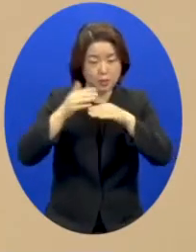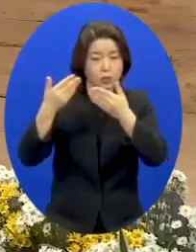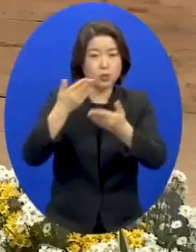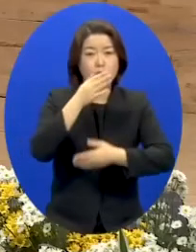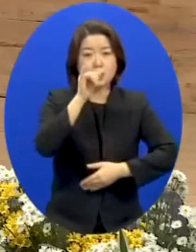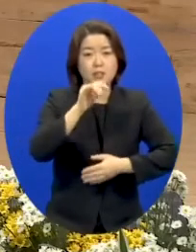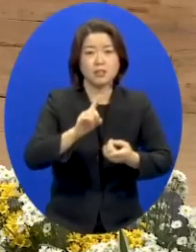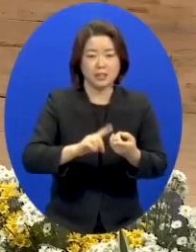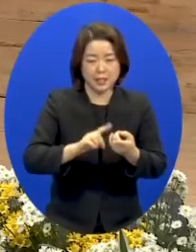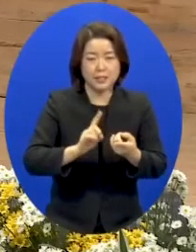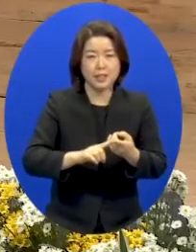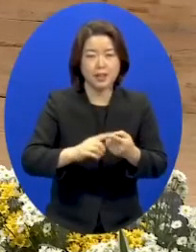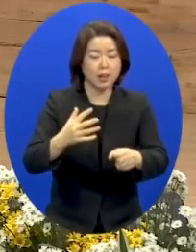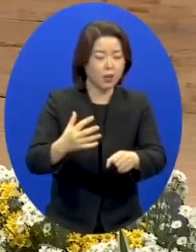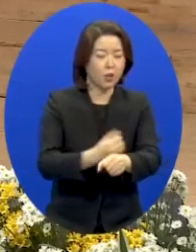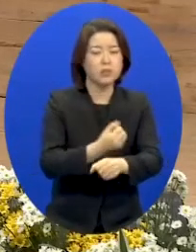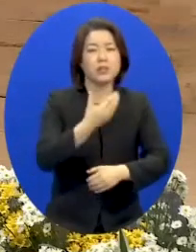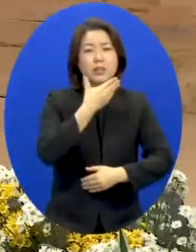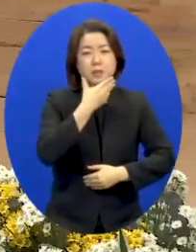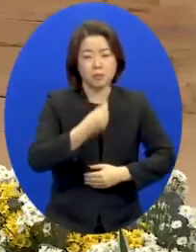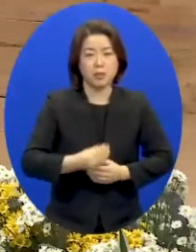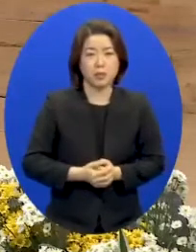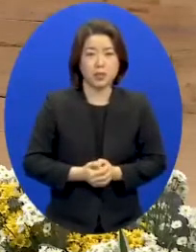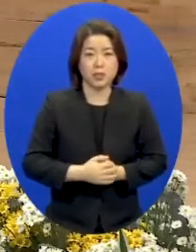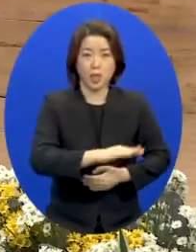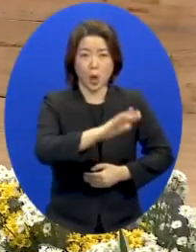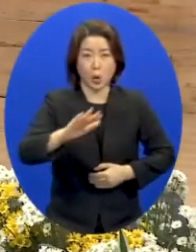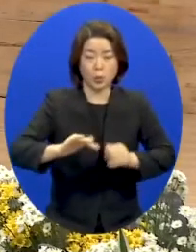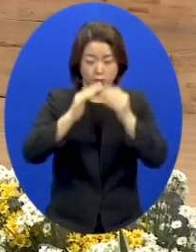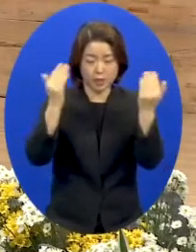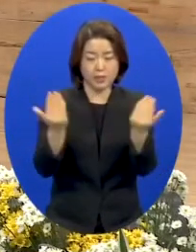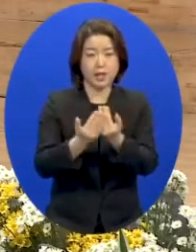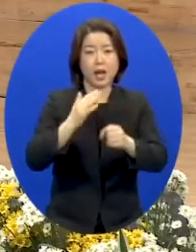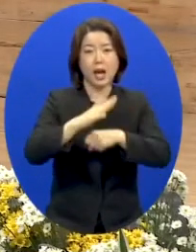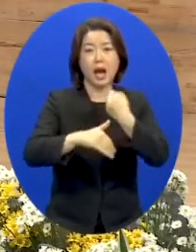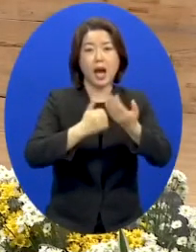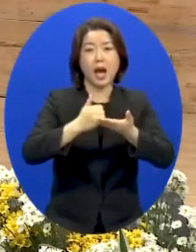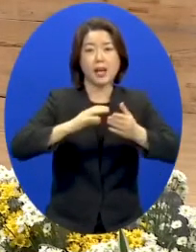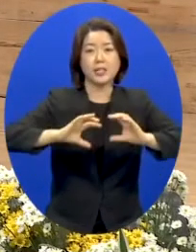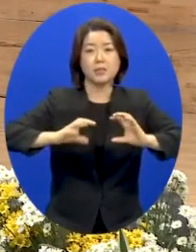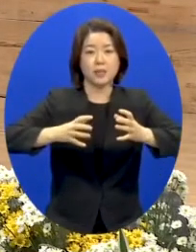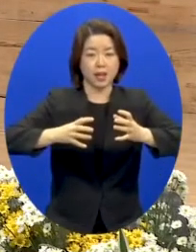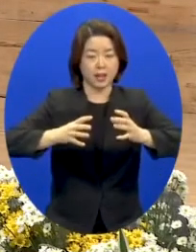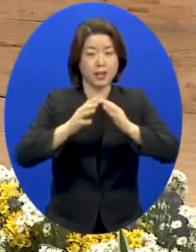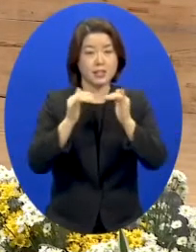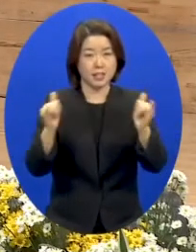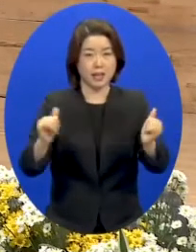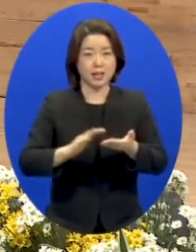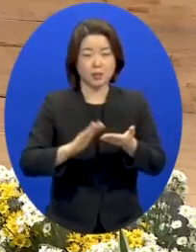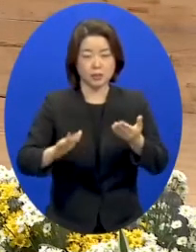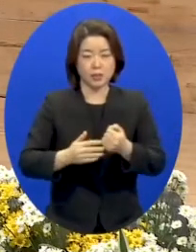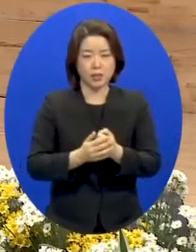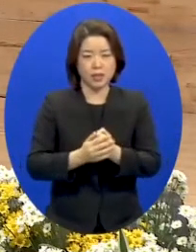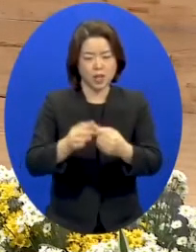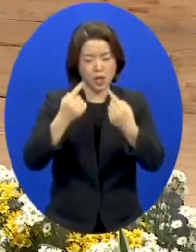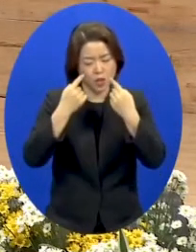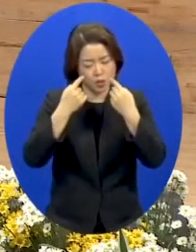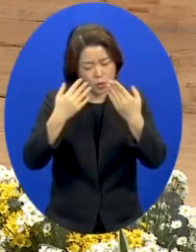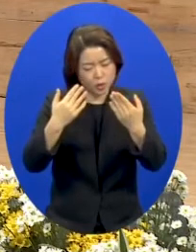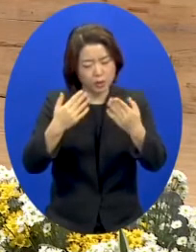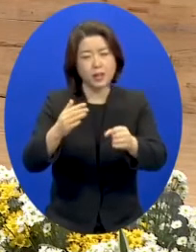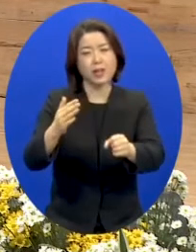복입니다. 우리는 다 하나님의 나라의 백성들입니다. 하나님 나라의 백성들은 뚜렷한 특징이